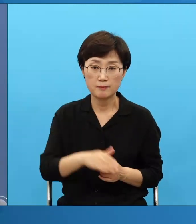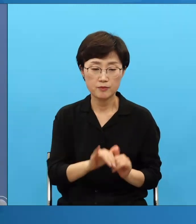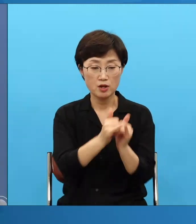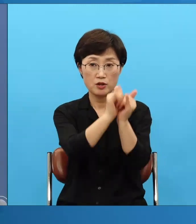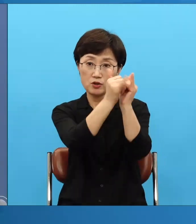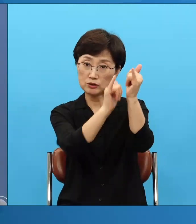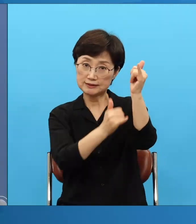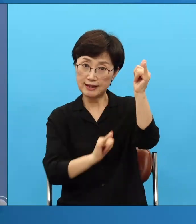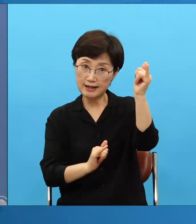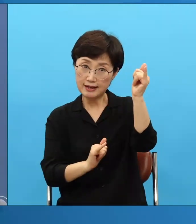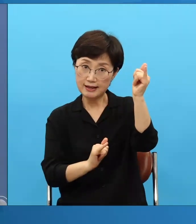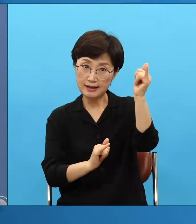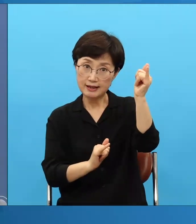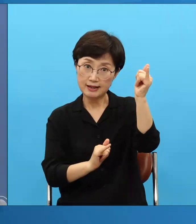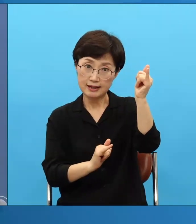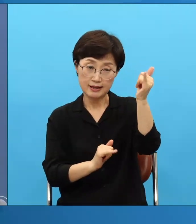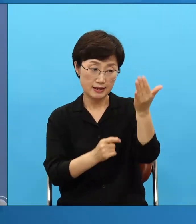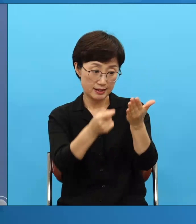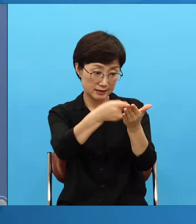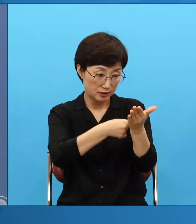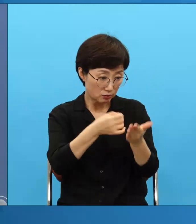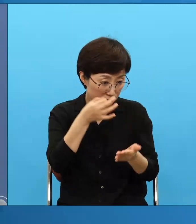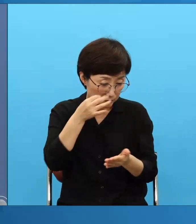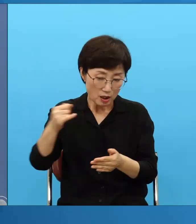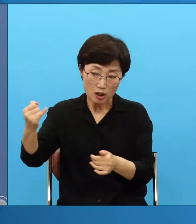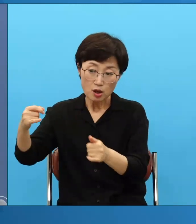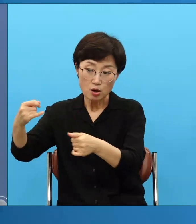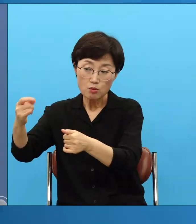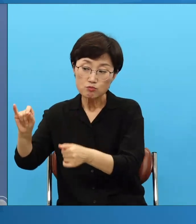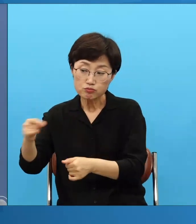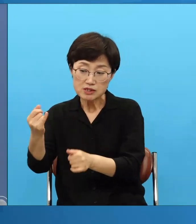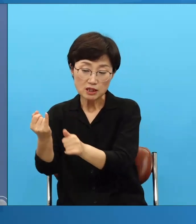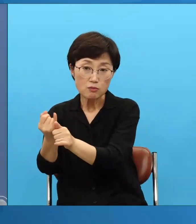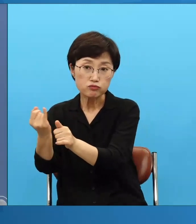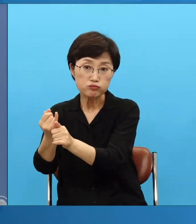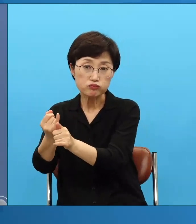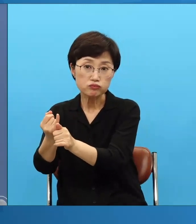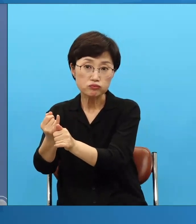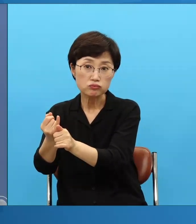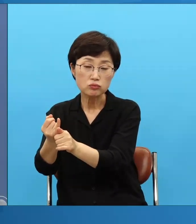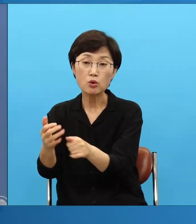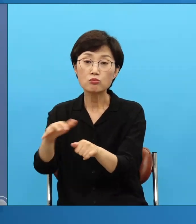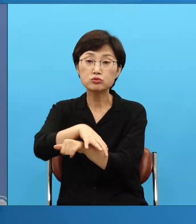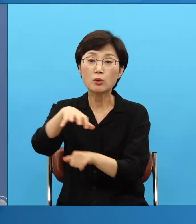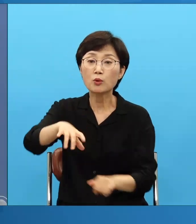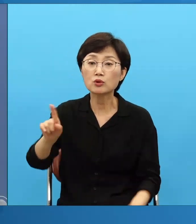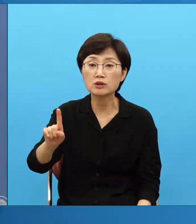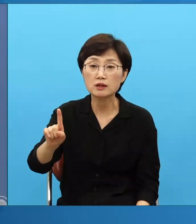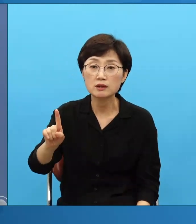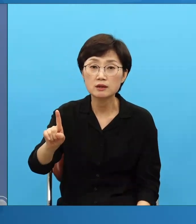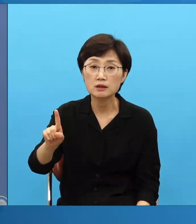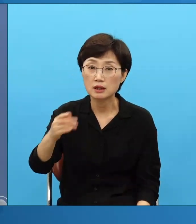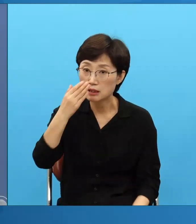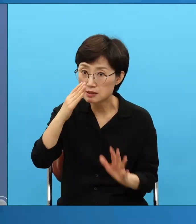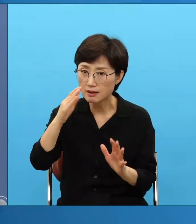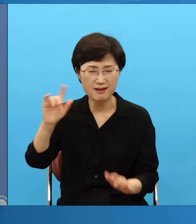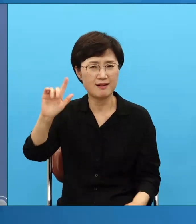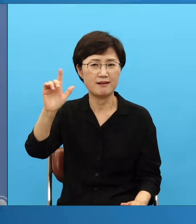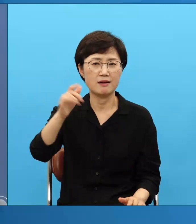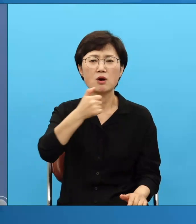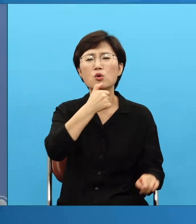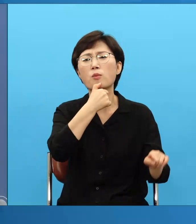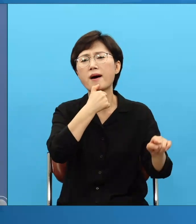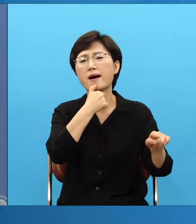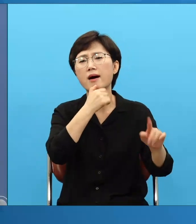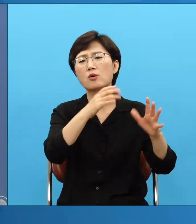기록에 브리스가 부부 무덤이 로마에서 발견됐습니다. We see that in the history of the records